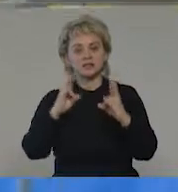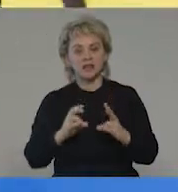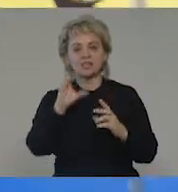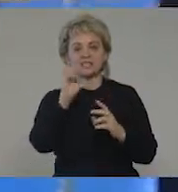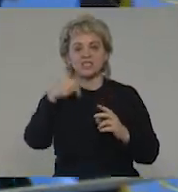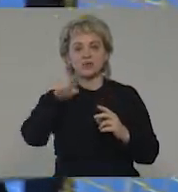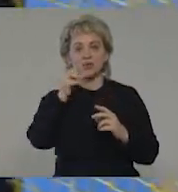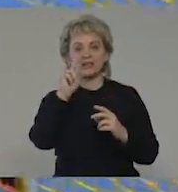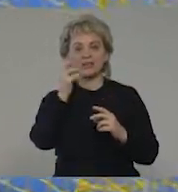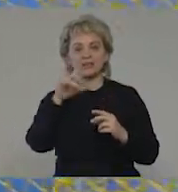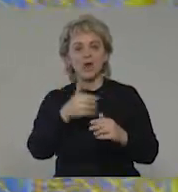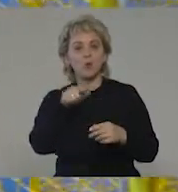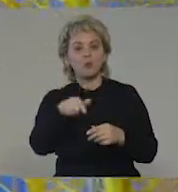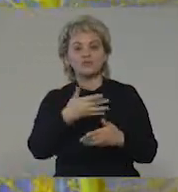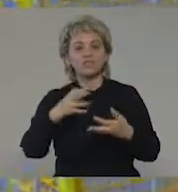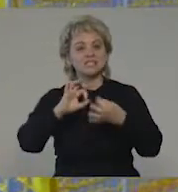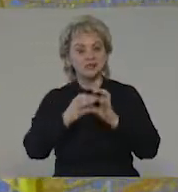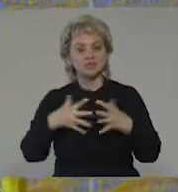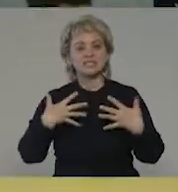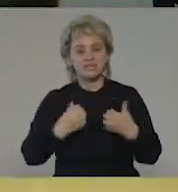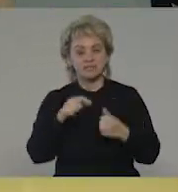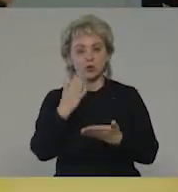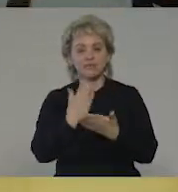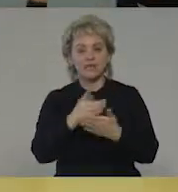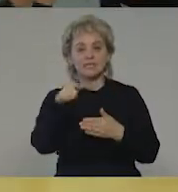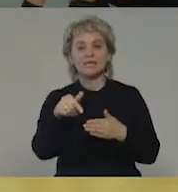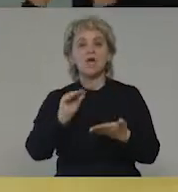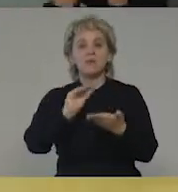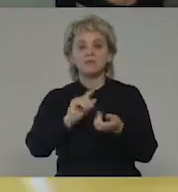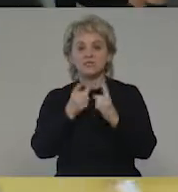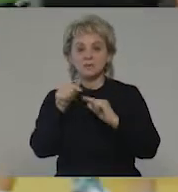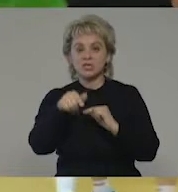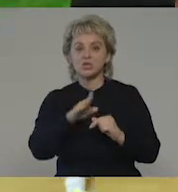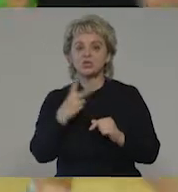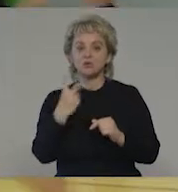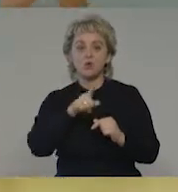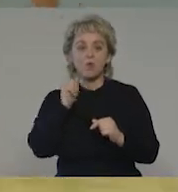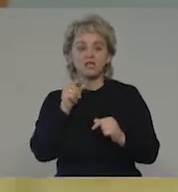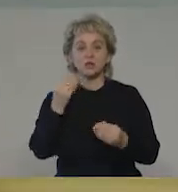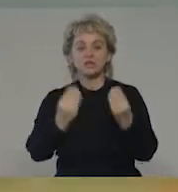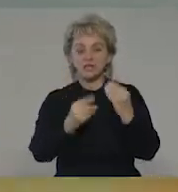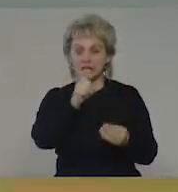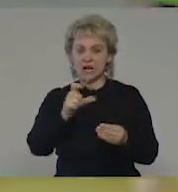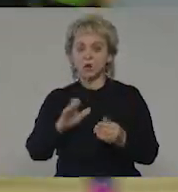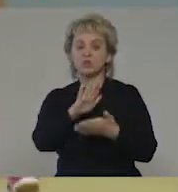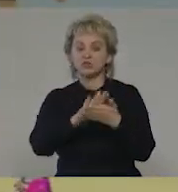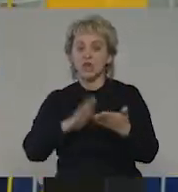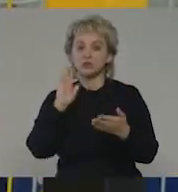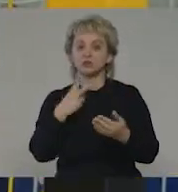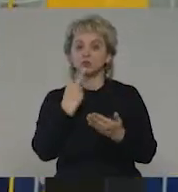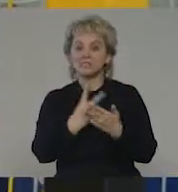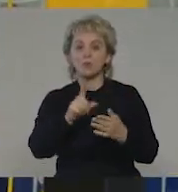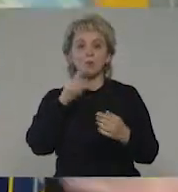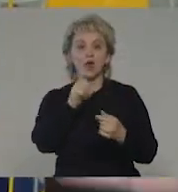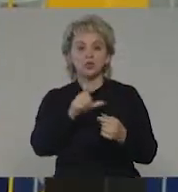Анна Седойкина, у которой некоторые сложности со здоровьем. На их позиции Мартин возьмет 2 молодых игроков и дальше будет